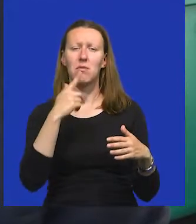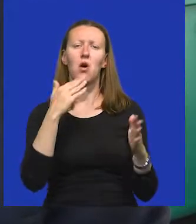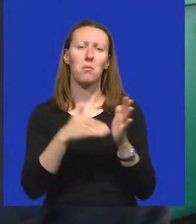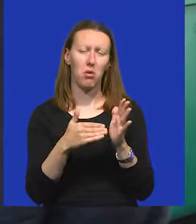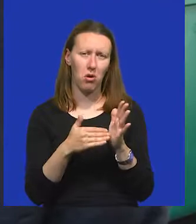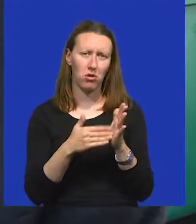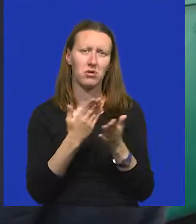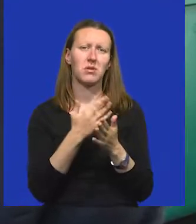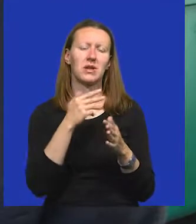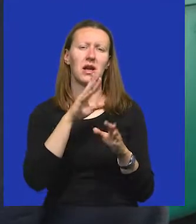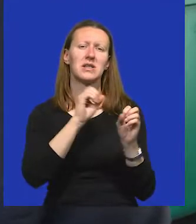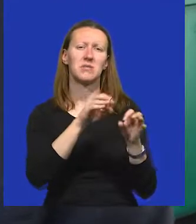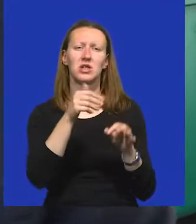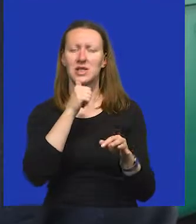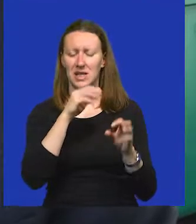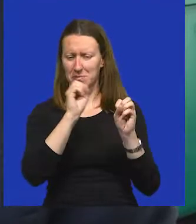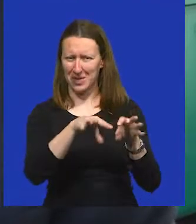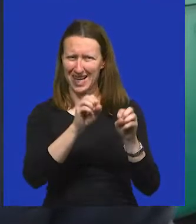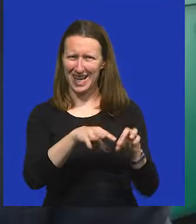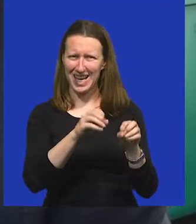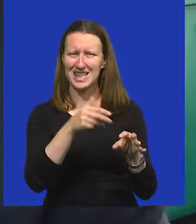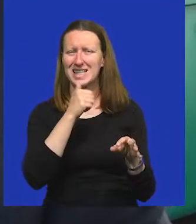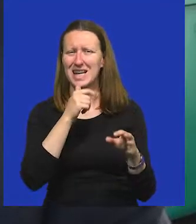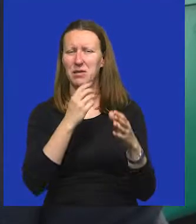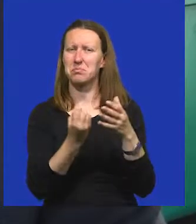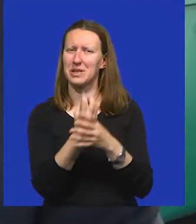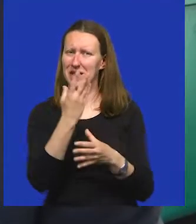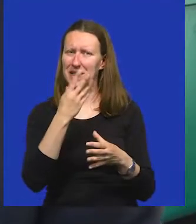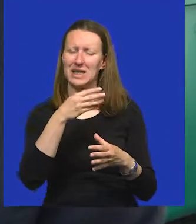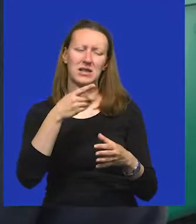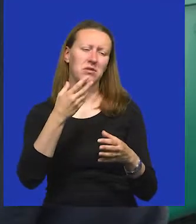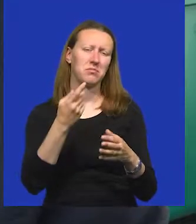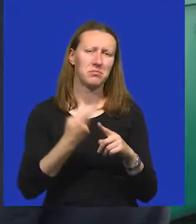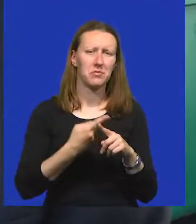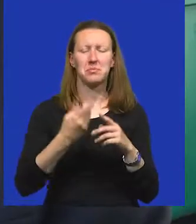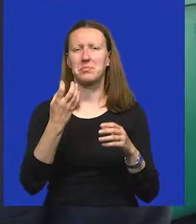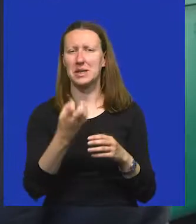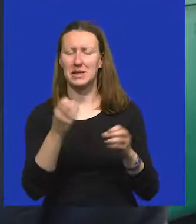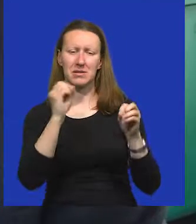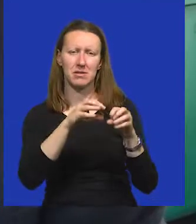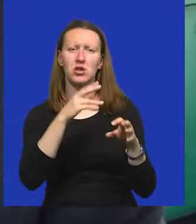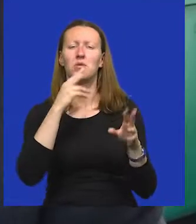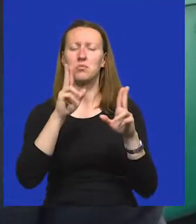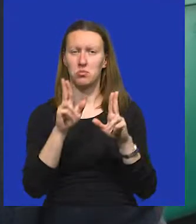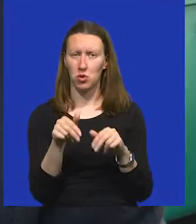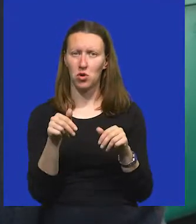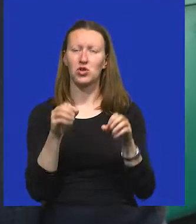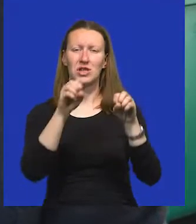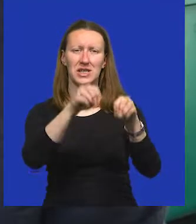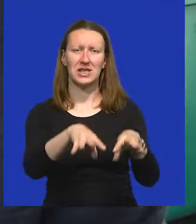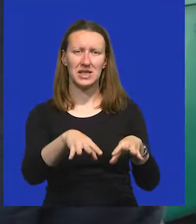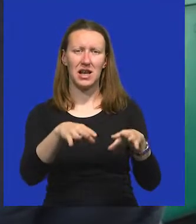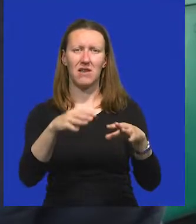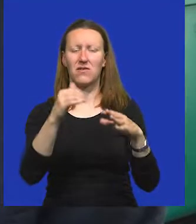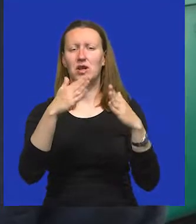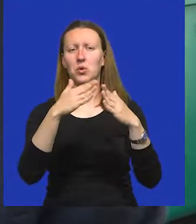hanno l'esigenza di tutti i rifiuti verdi, i rifiuti biologici e tutti quelli che potevano